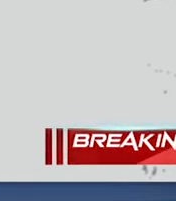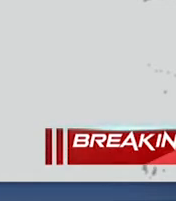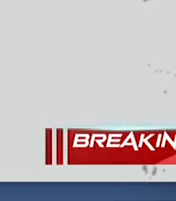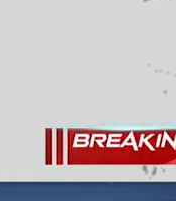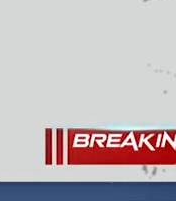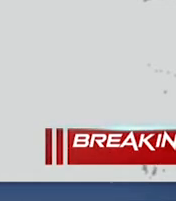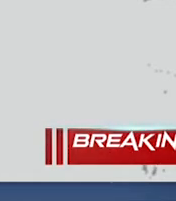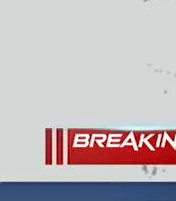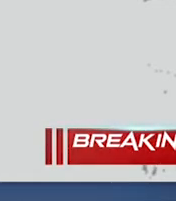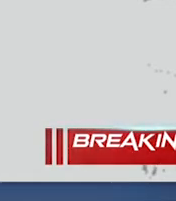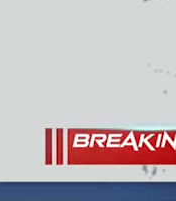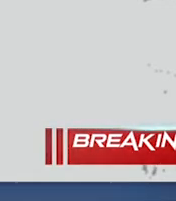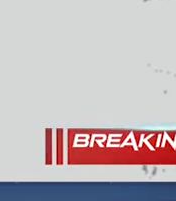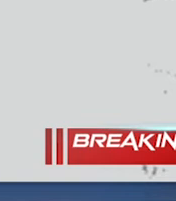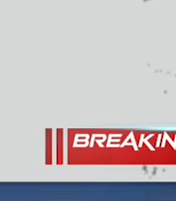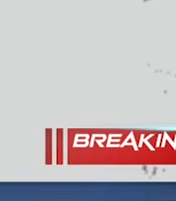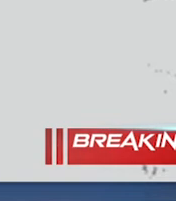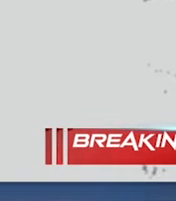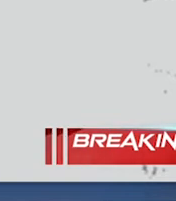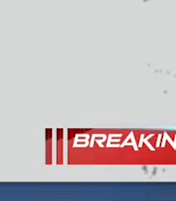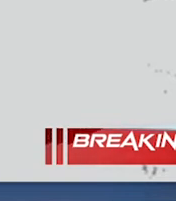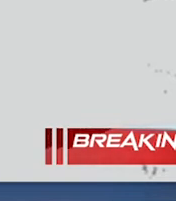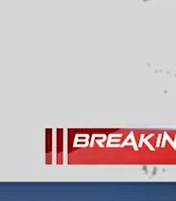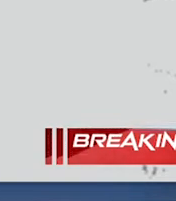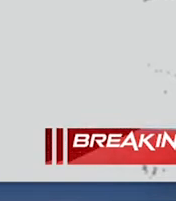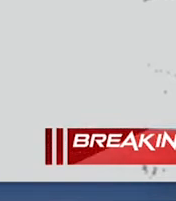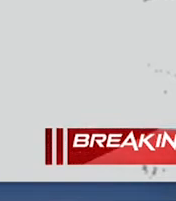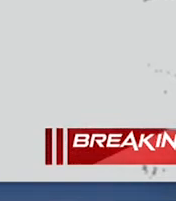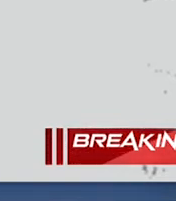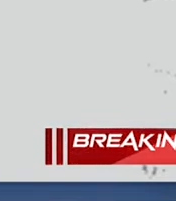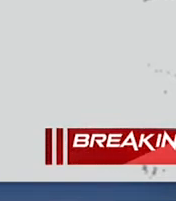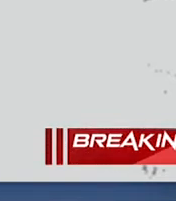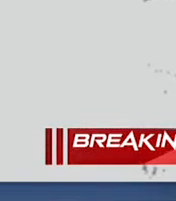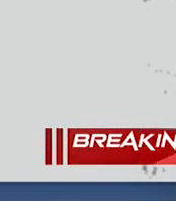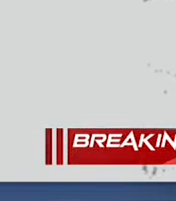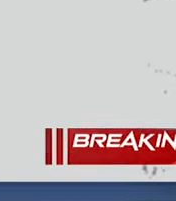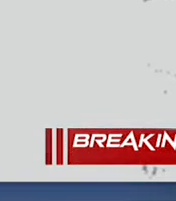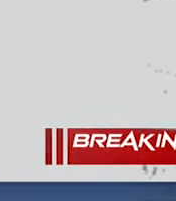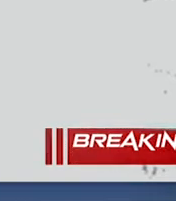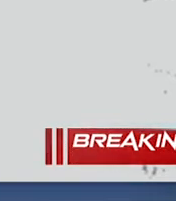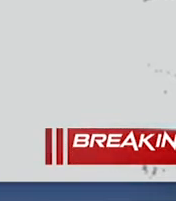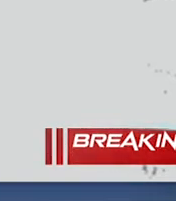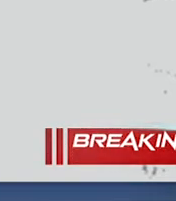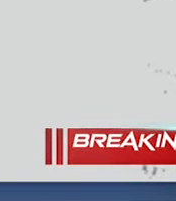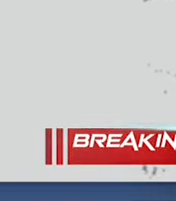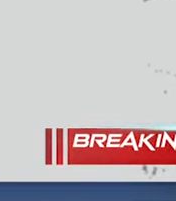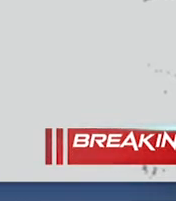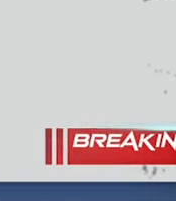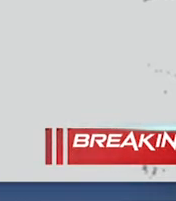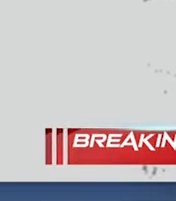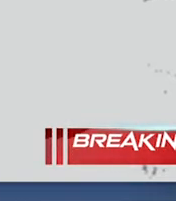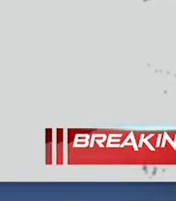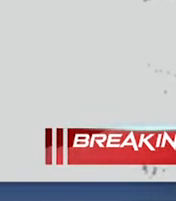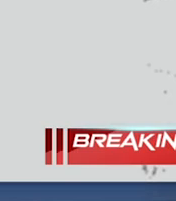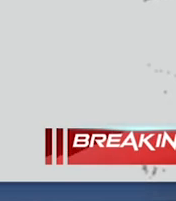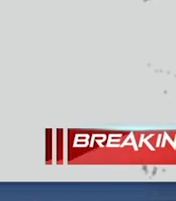siapapun beresiko tertular coffee 19 tidak ada diskriminasi Amin ras agama maupun status